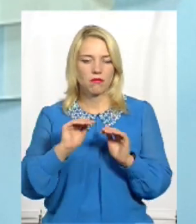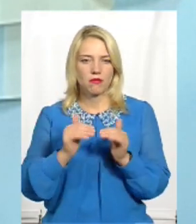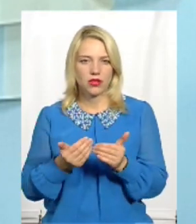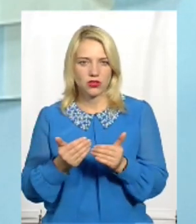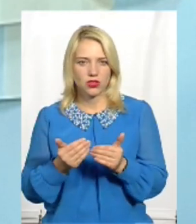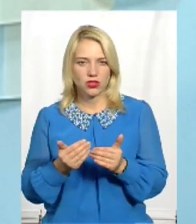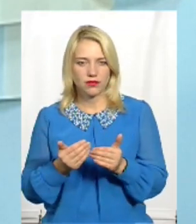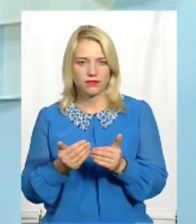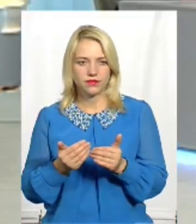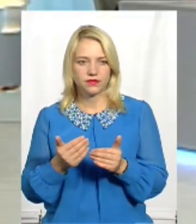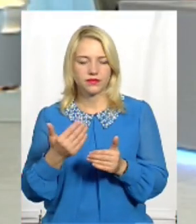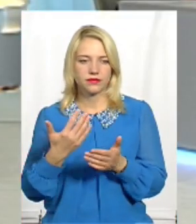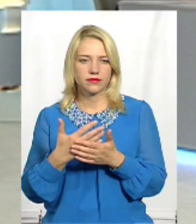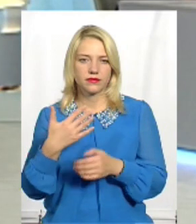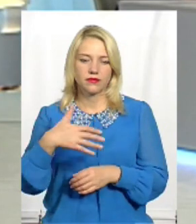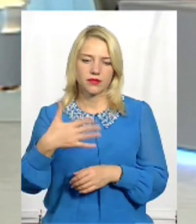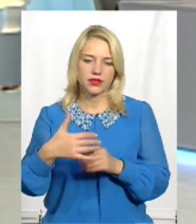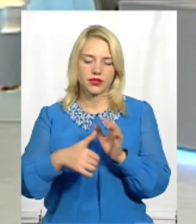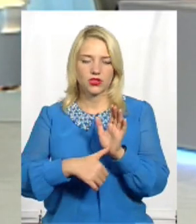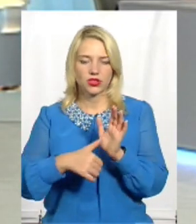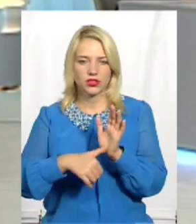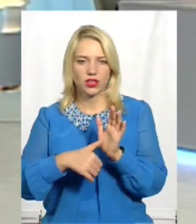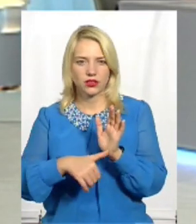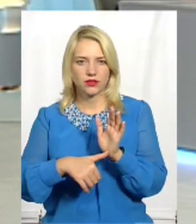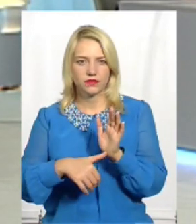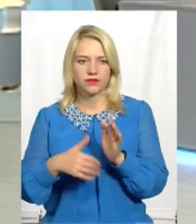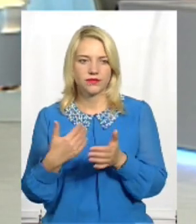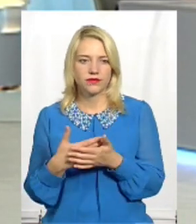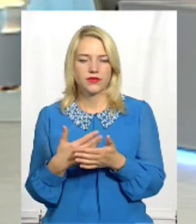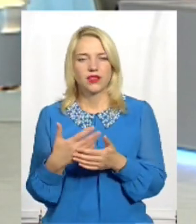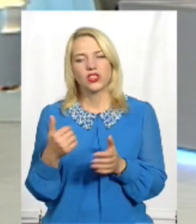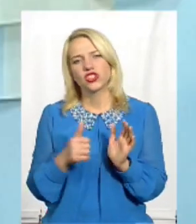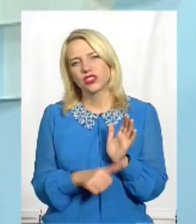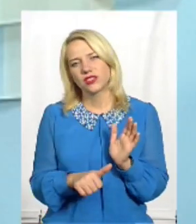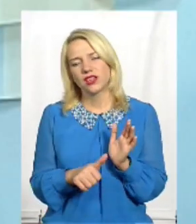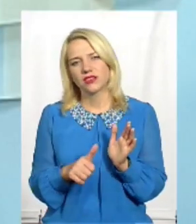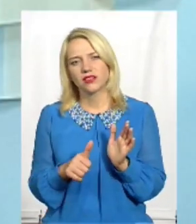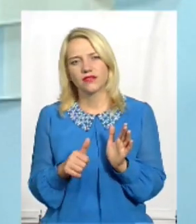менше. 50-60, так? Так, 60. Ну, виходило